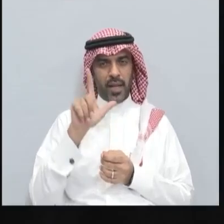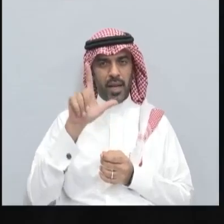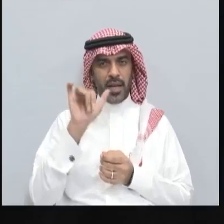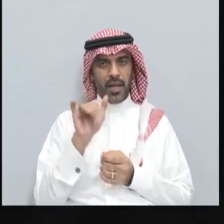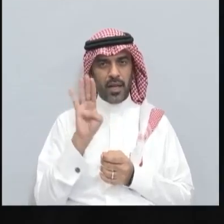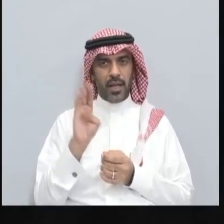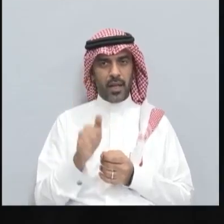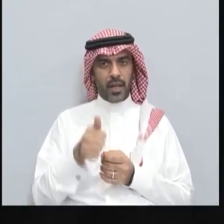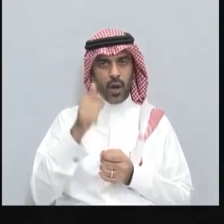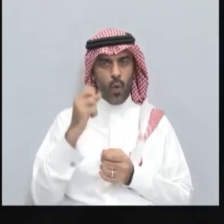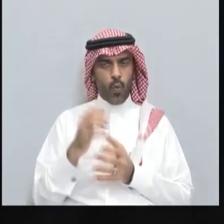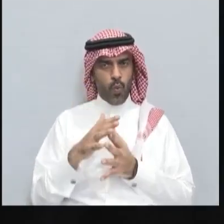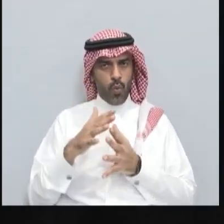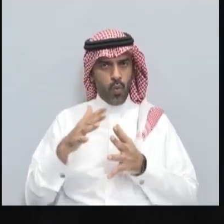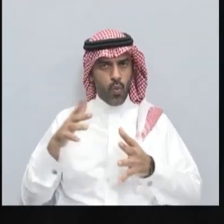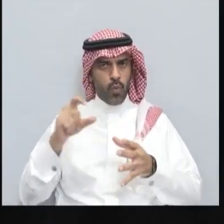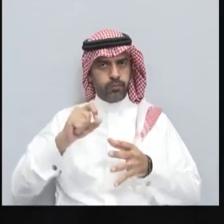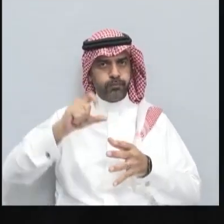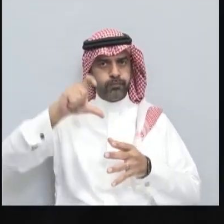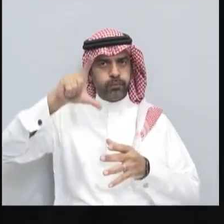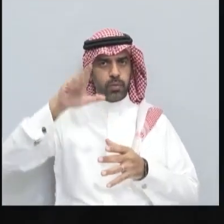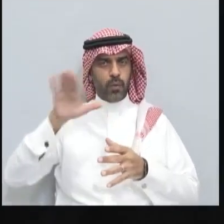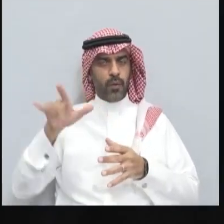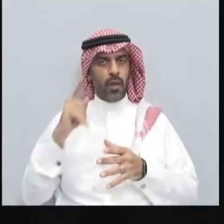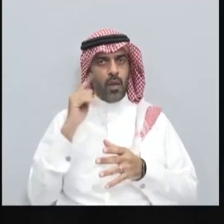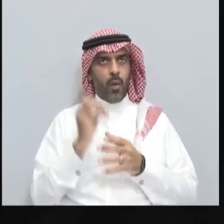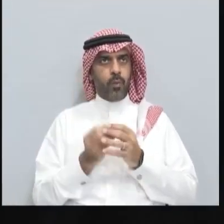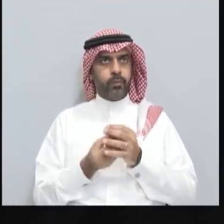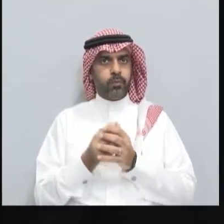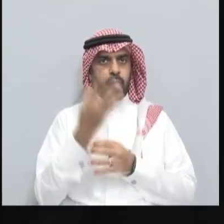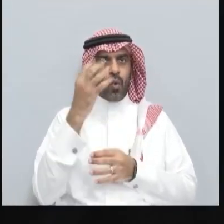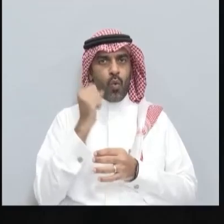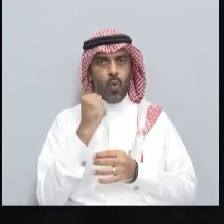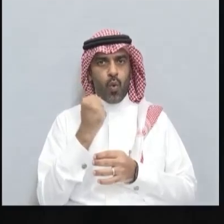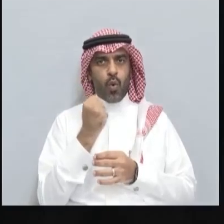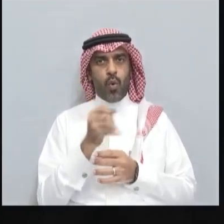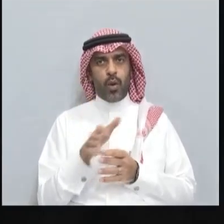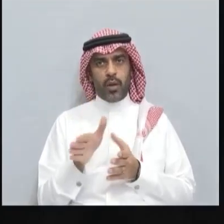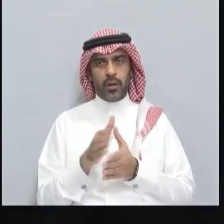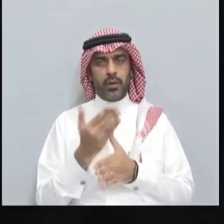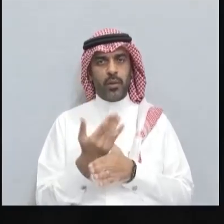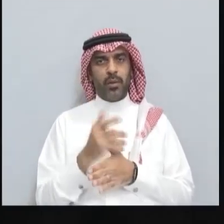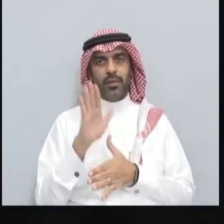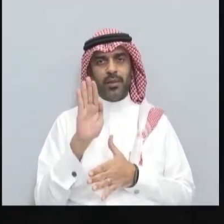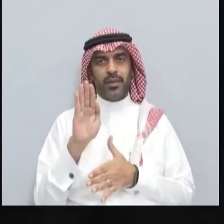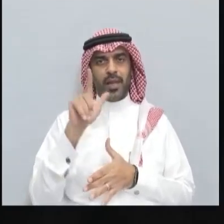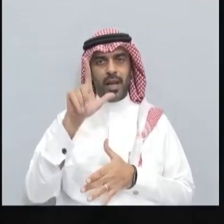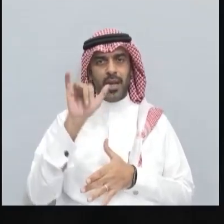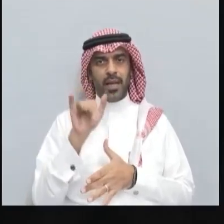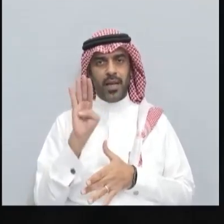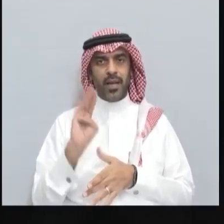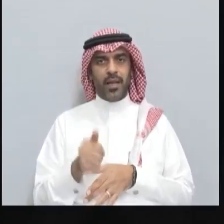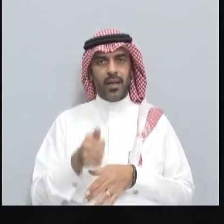كبيره جدا لذلك تكون الصهاره في في في داخل ماذا في داخل ذلك البركان تكون الصهاره ماذا تحبس